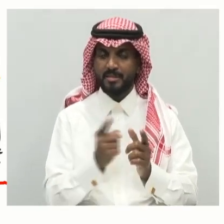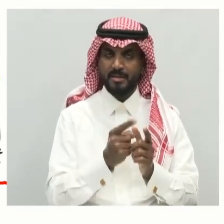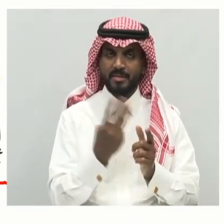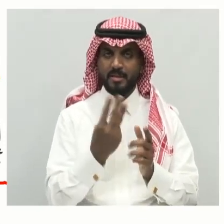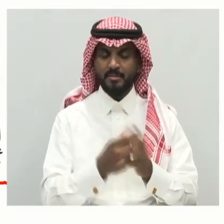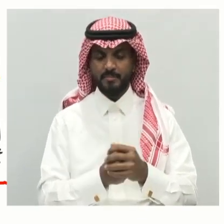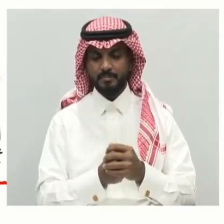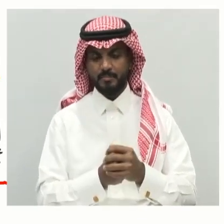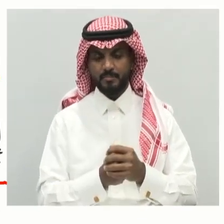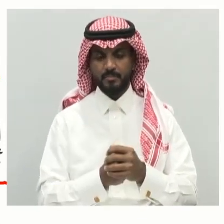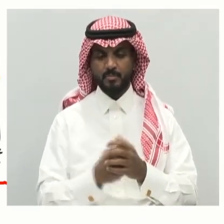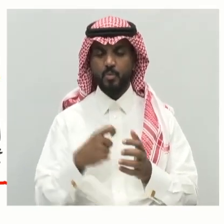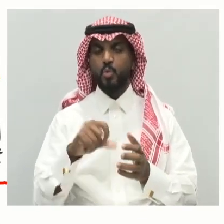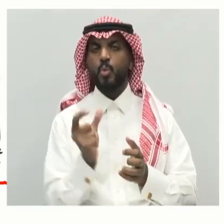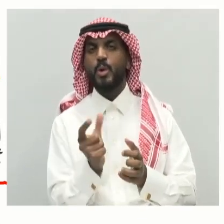هيقرا